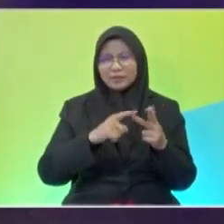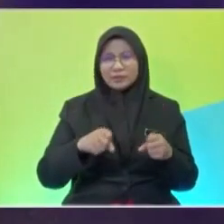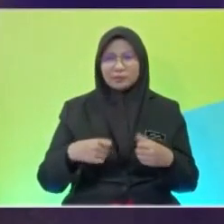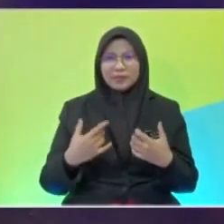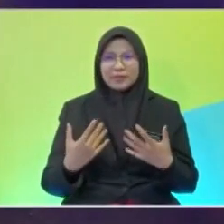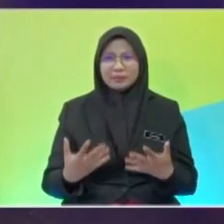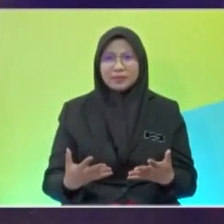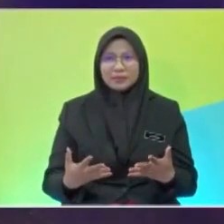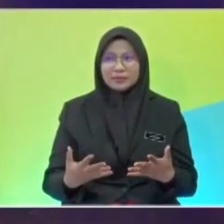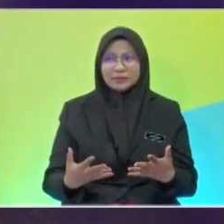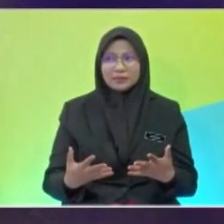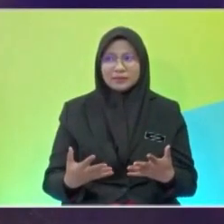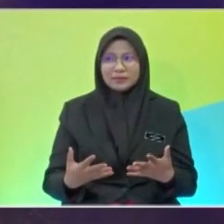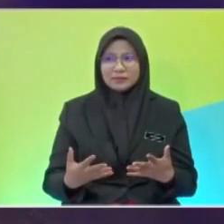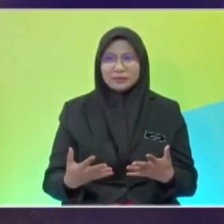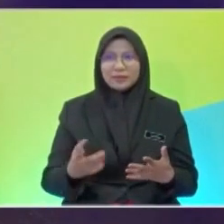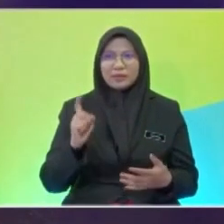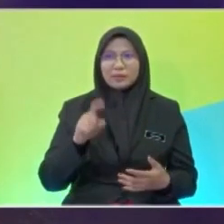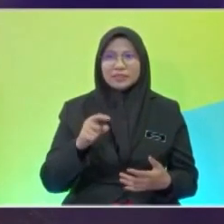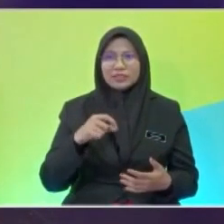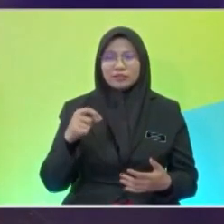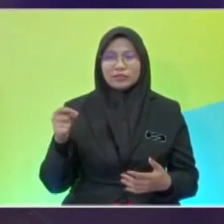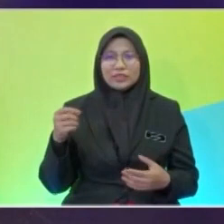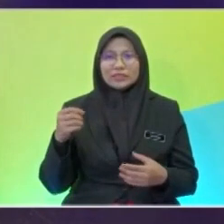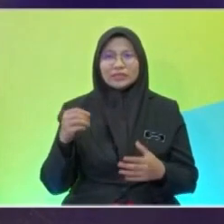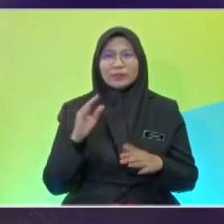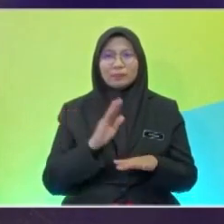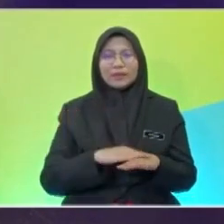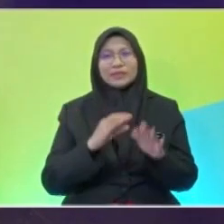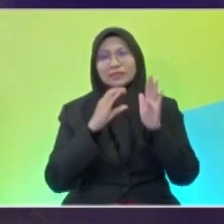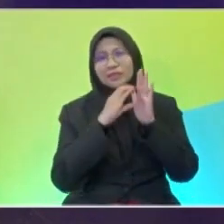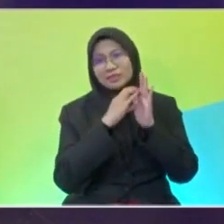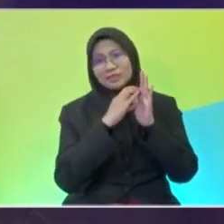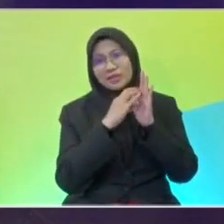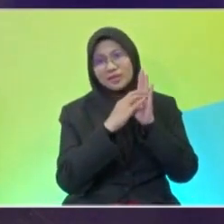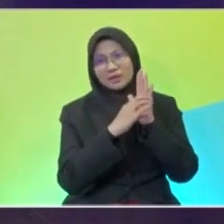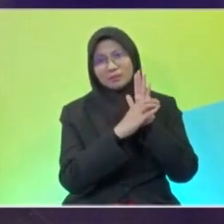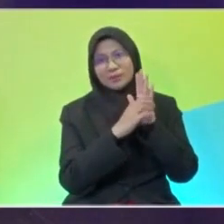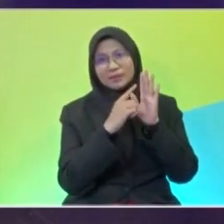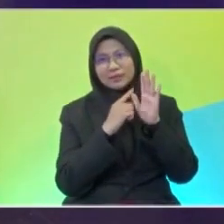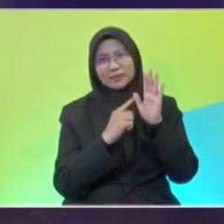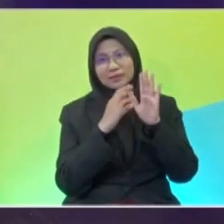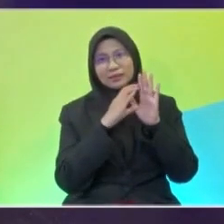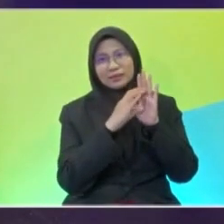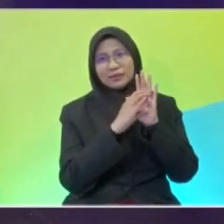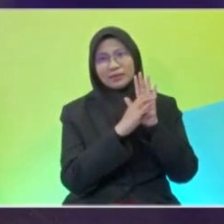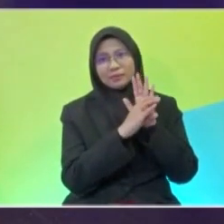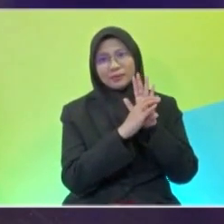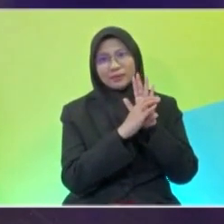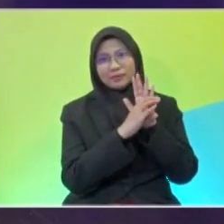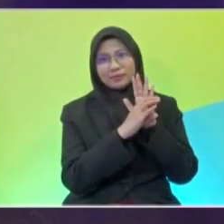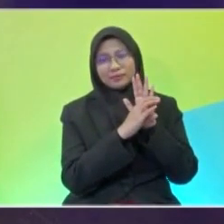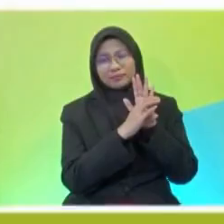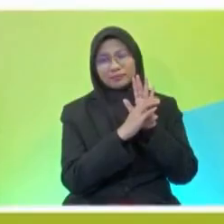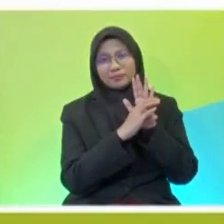ya nah jadi persoalan ini perlu ditulis dalam pernyataan calon sewaktu calon menjawab jadi contoh di sini ya styrofom di